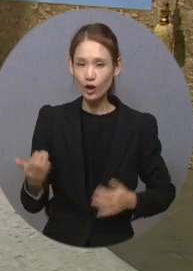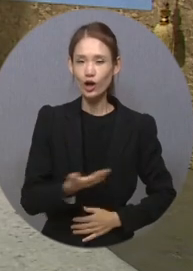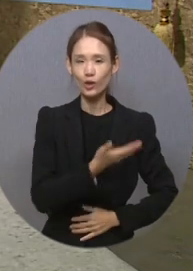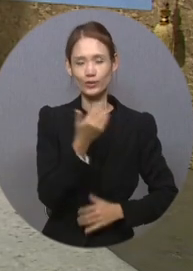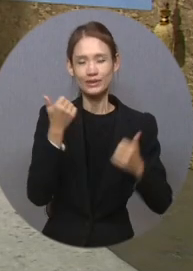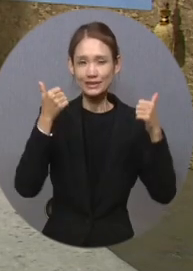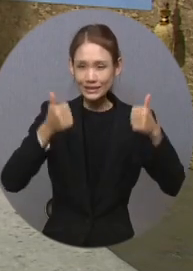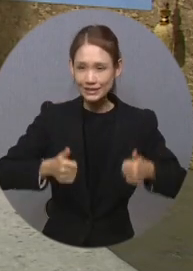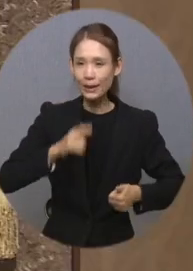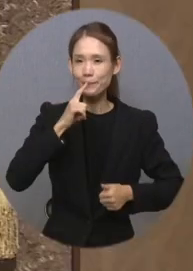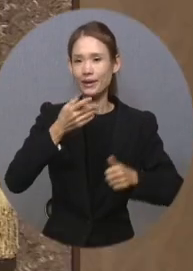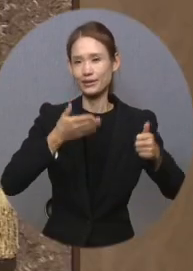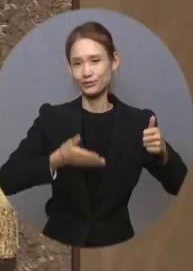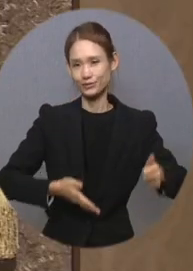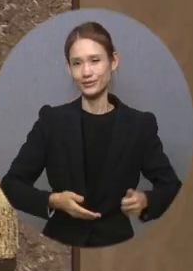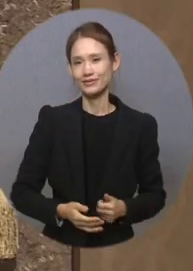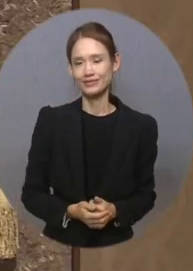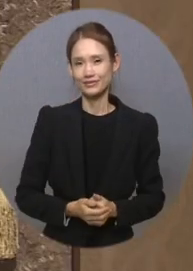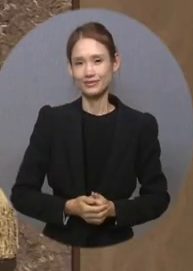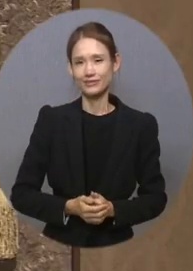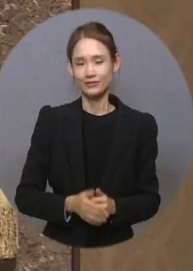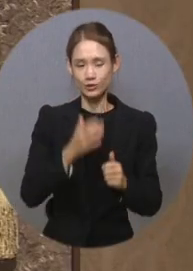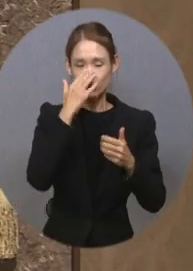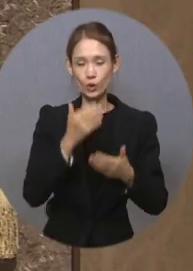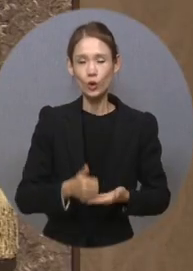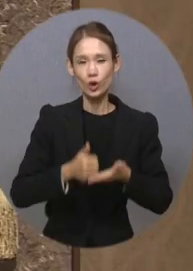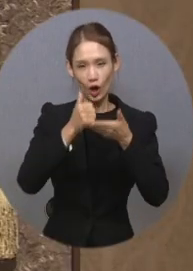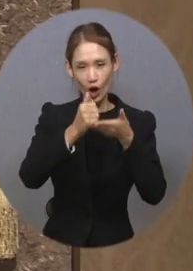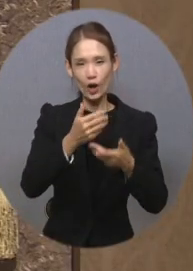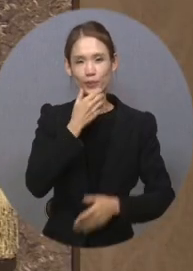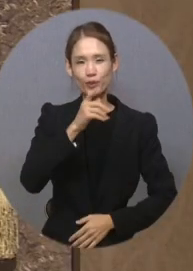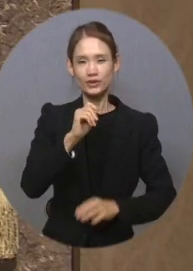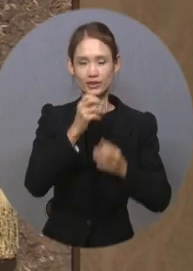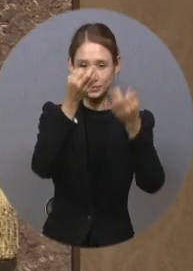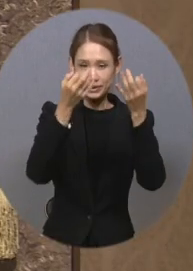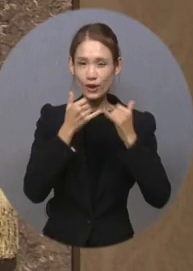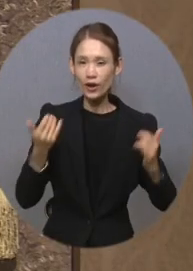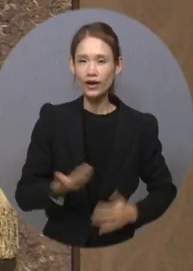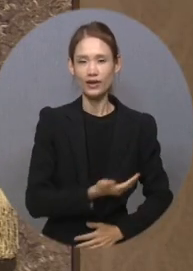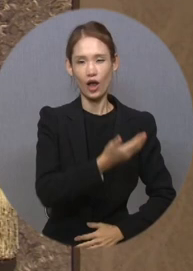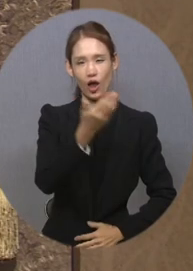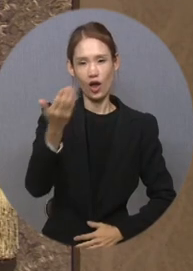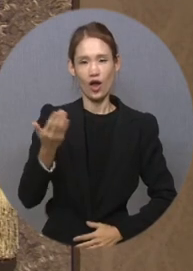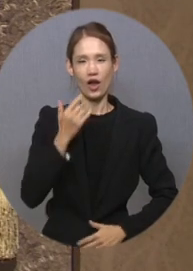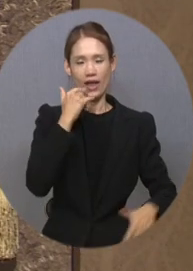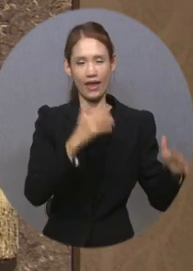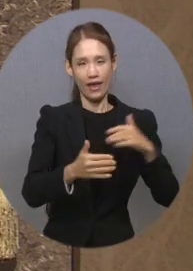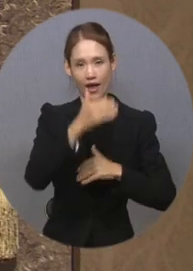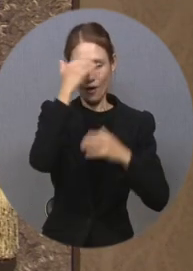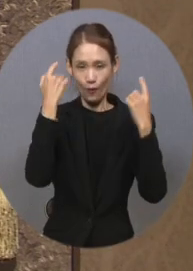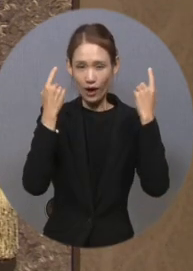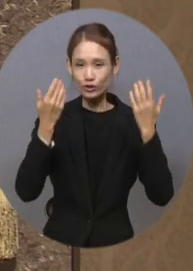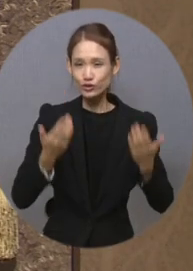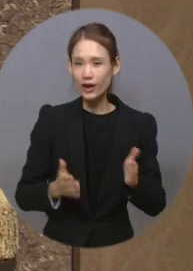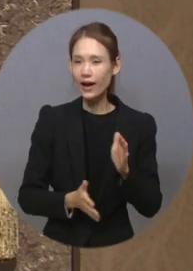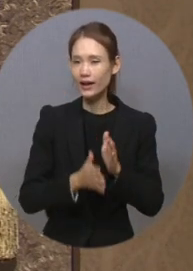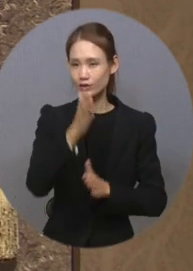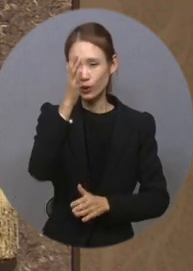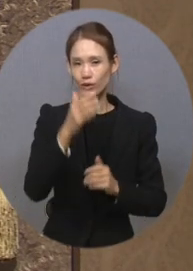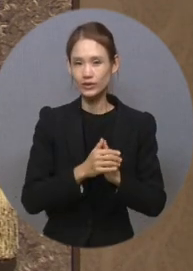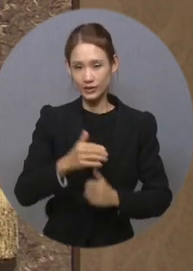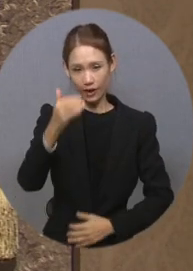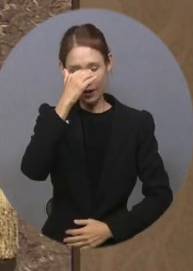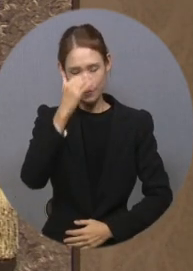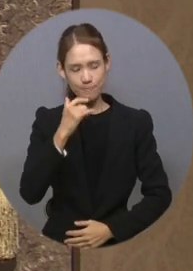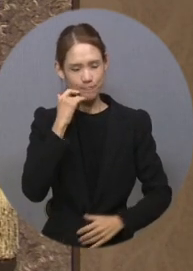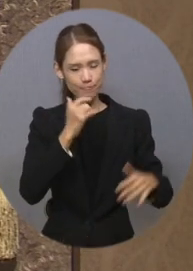한 말씀 해주시죠. 네. 존경하는 복지TV 시청자 여러분, 해양관광 휴양도시, 낭만